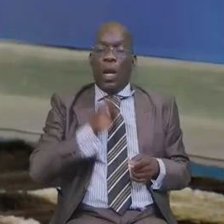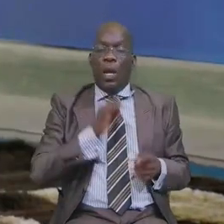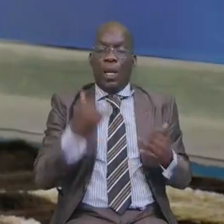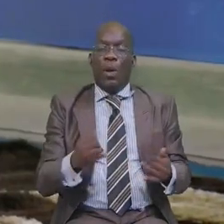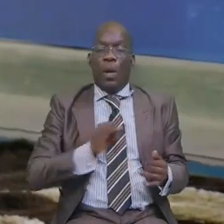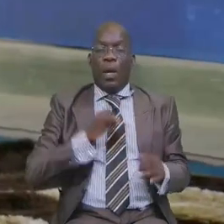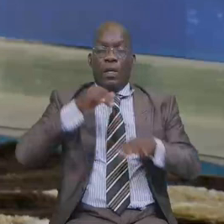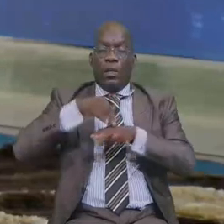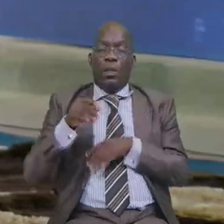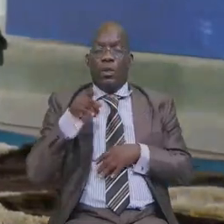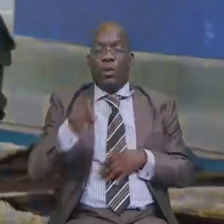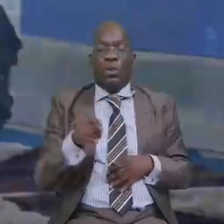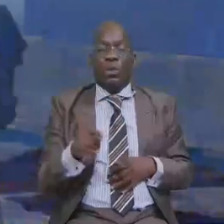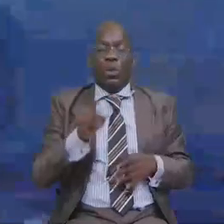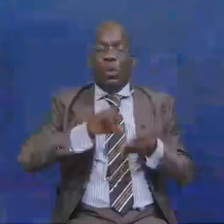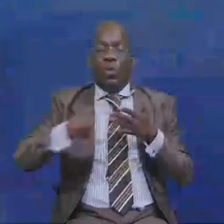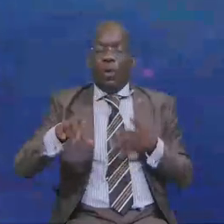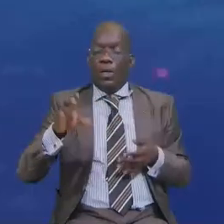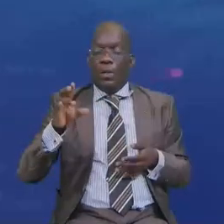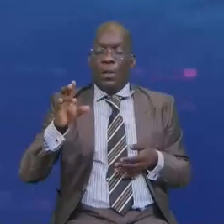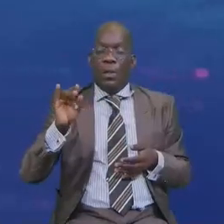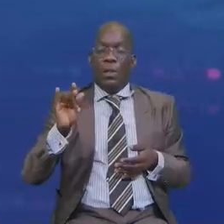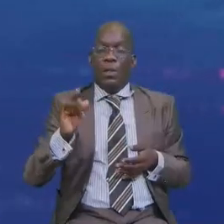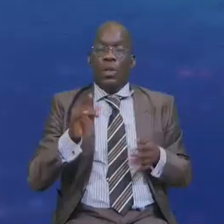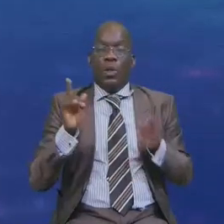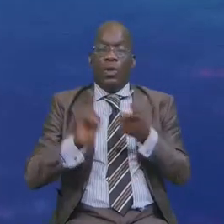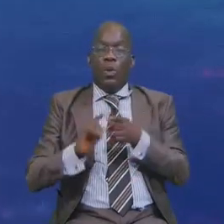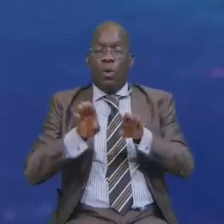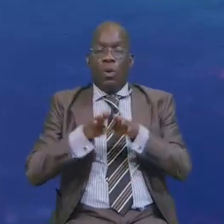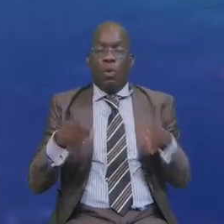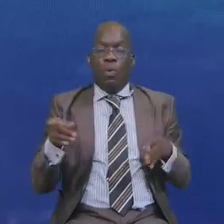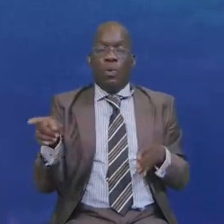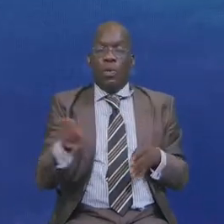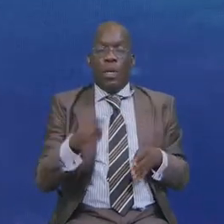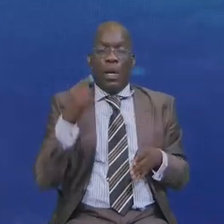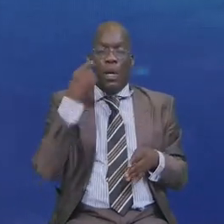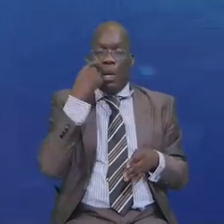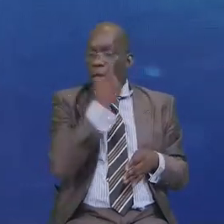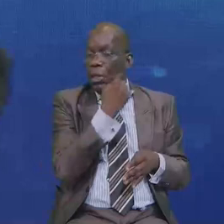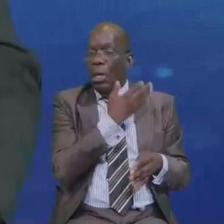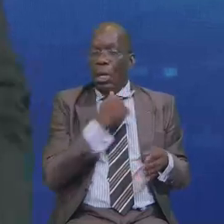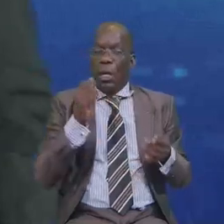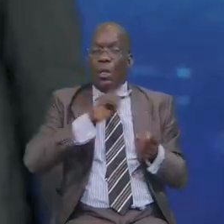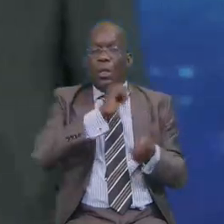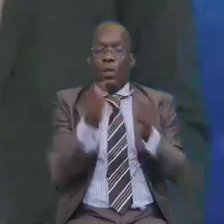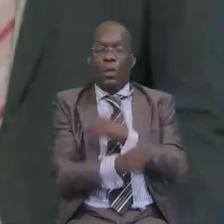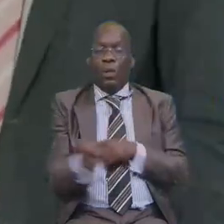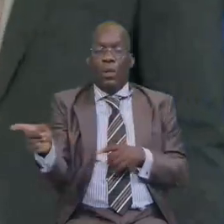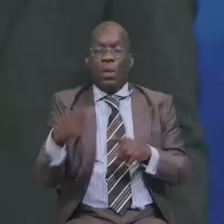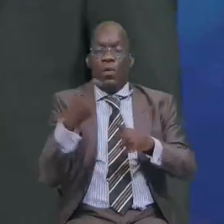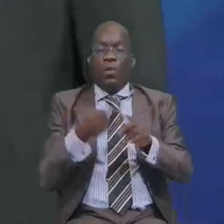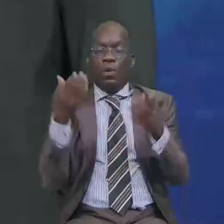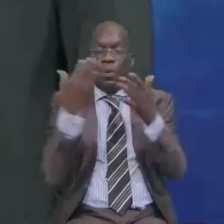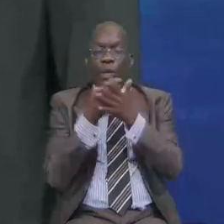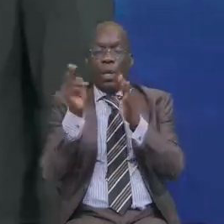18, il dit, afin que tu leur ouvres les yeux pour qu'ils passent des ténèbres à la lumière et de la